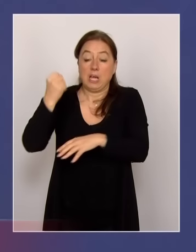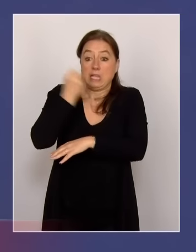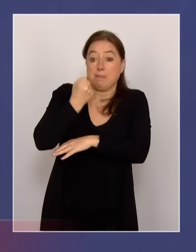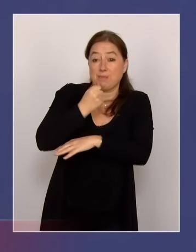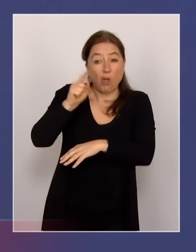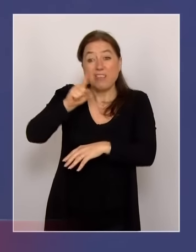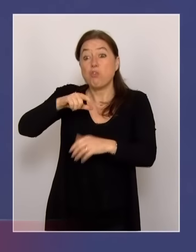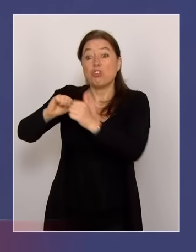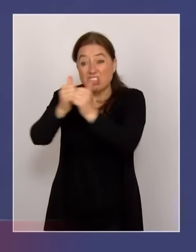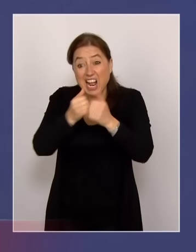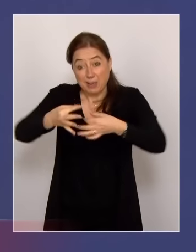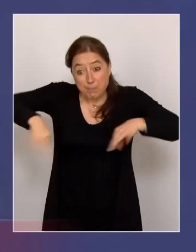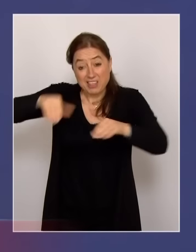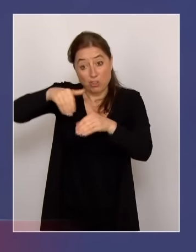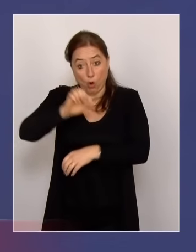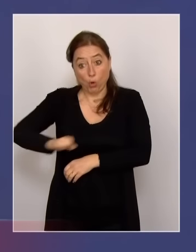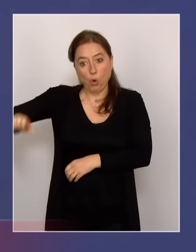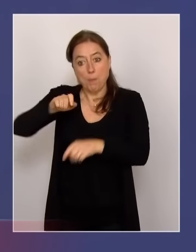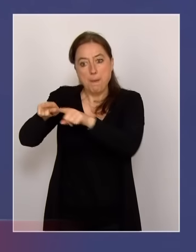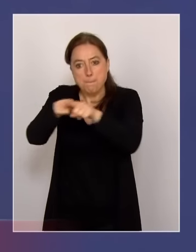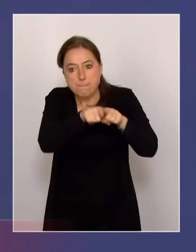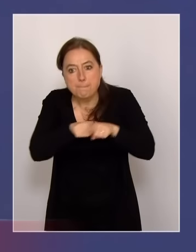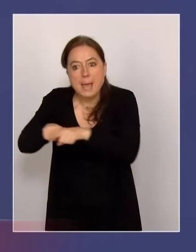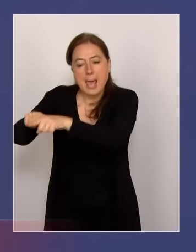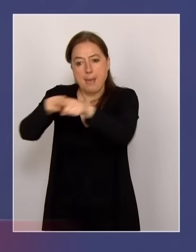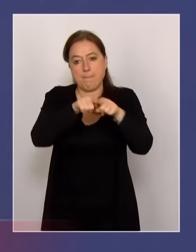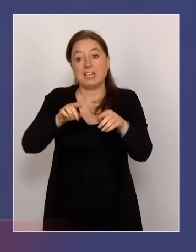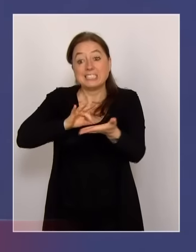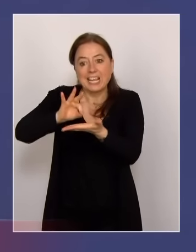là aussi, sur ce sujet. Vous l'avez compris,